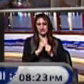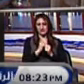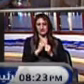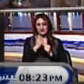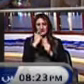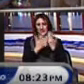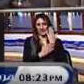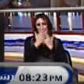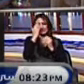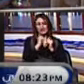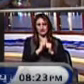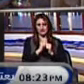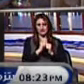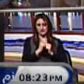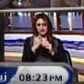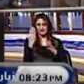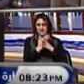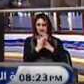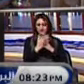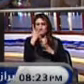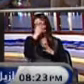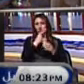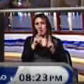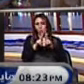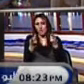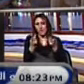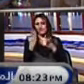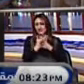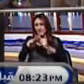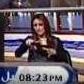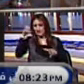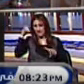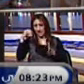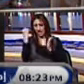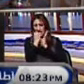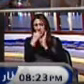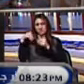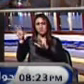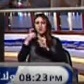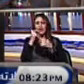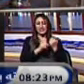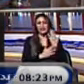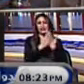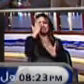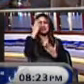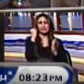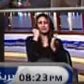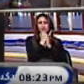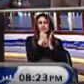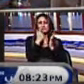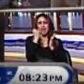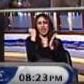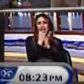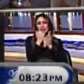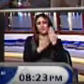جزء منها عشان يبقى هو ده علامه مميزه للاختام. بلغنا جميع مديريات الطب البيطري وجميع ادارات التفتيش